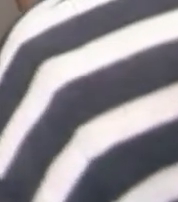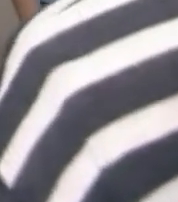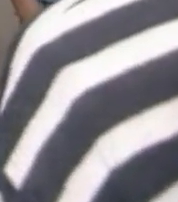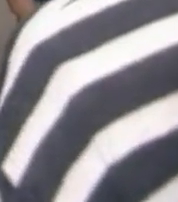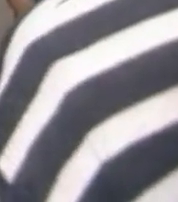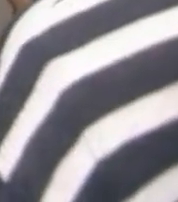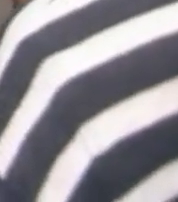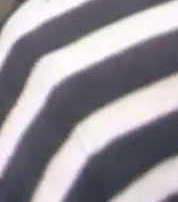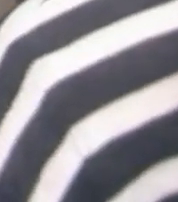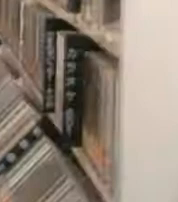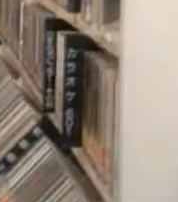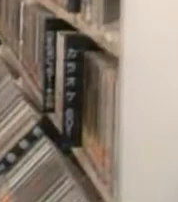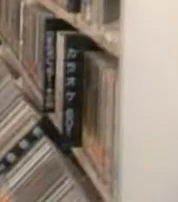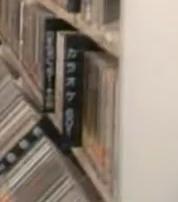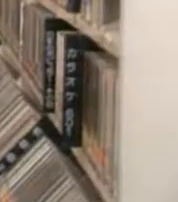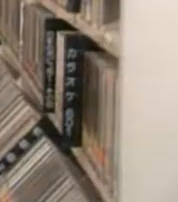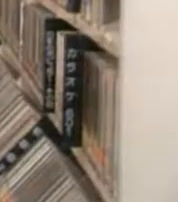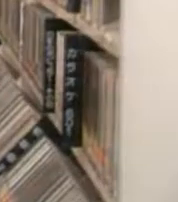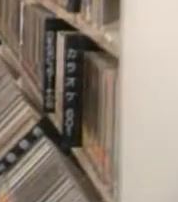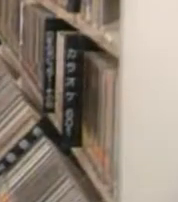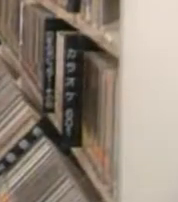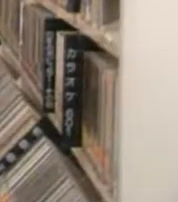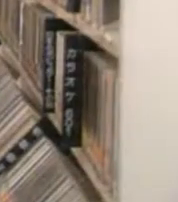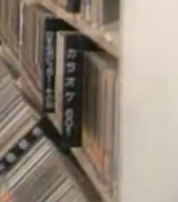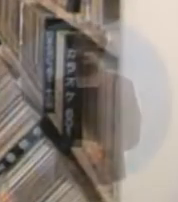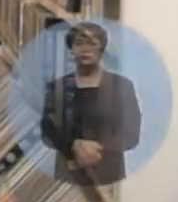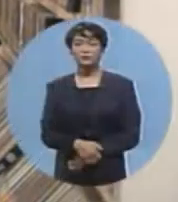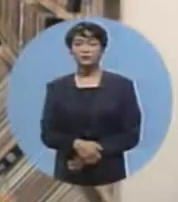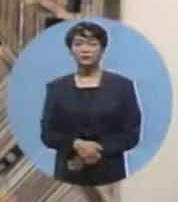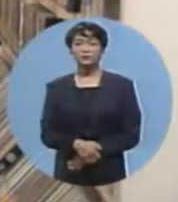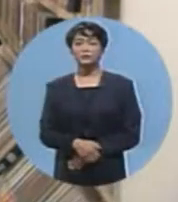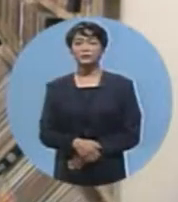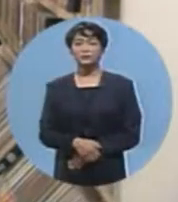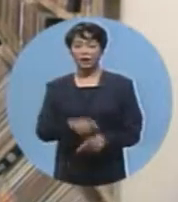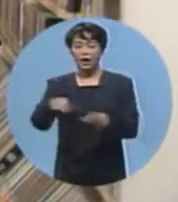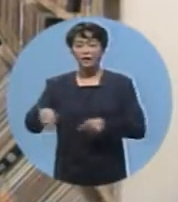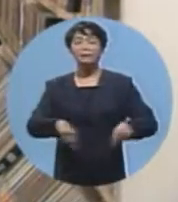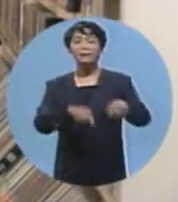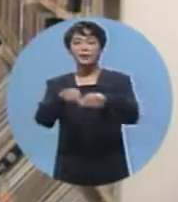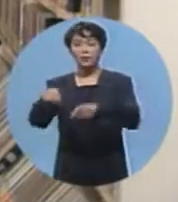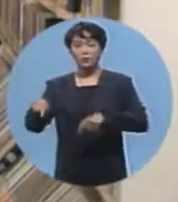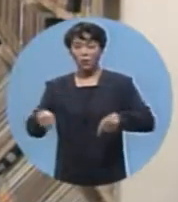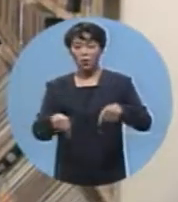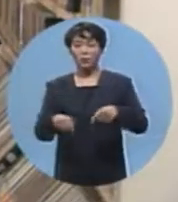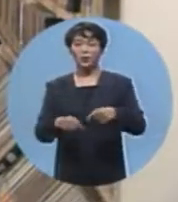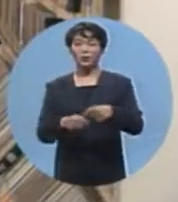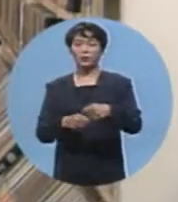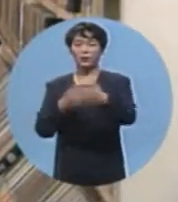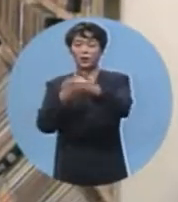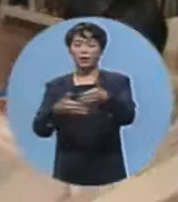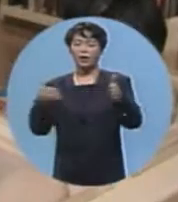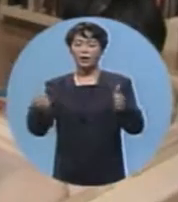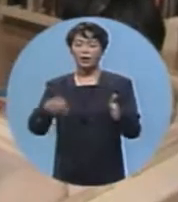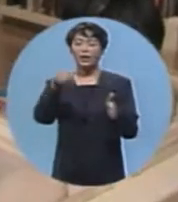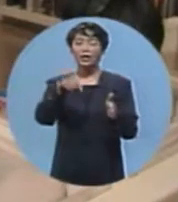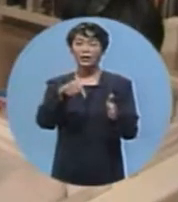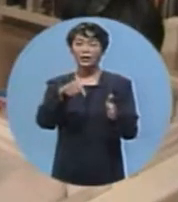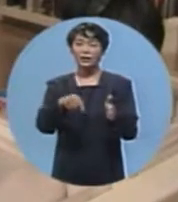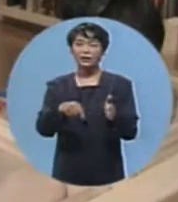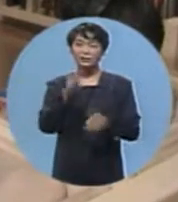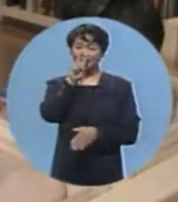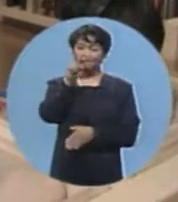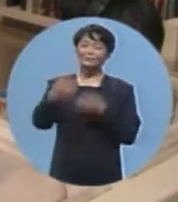2日までになります。 はい、どうも。 そしてビデオやレーザーディスクを館内で楽しむこともできるんです